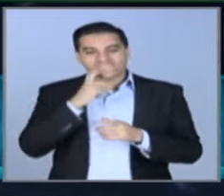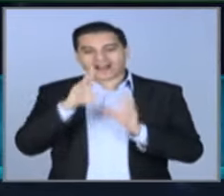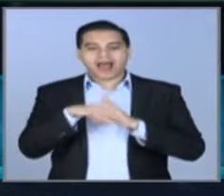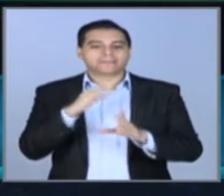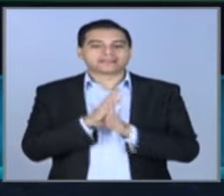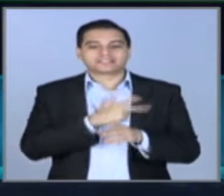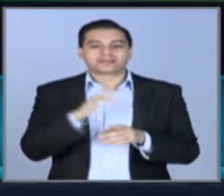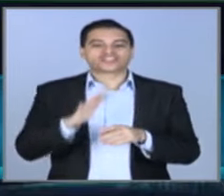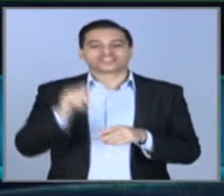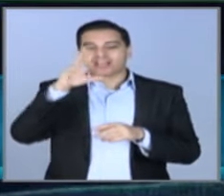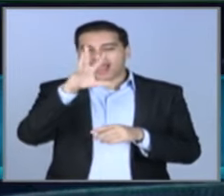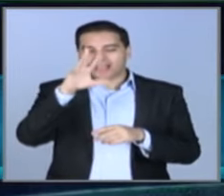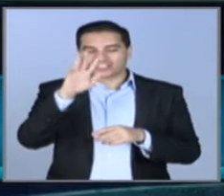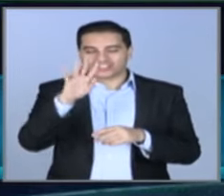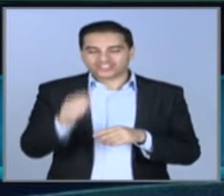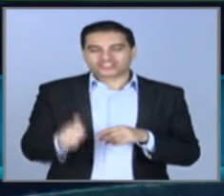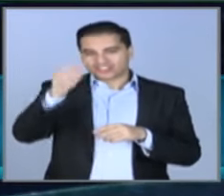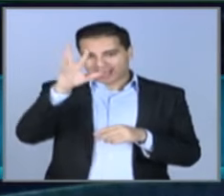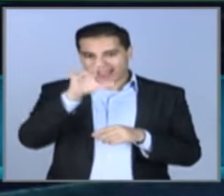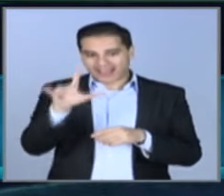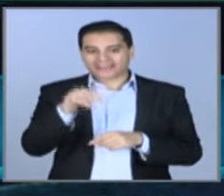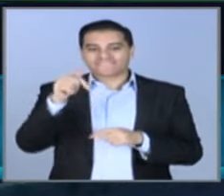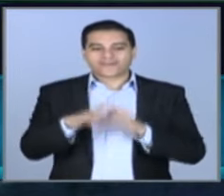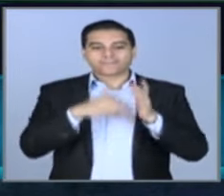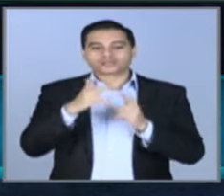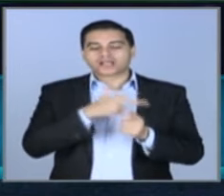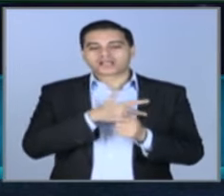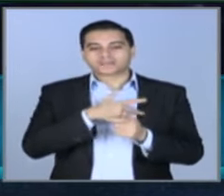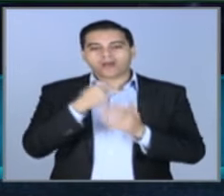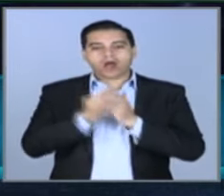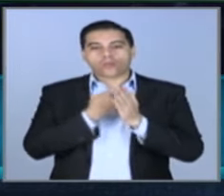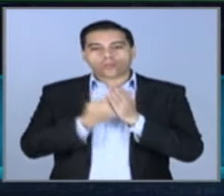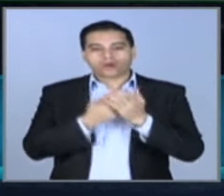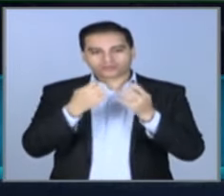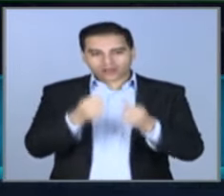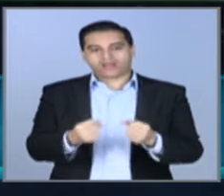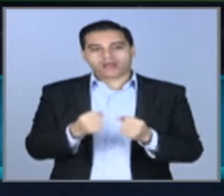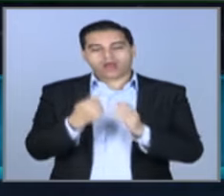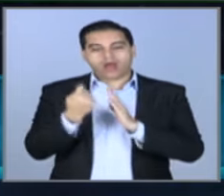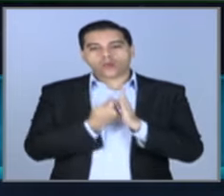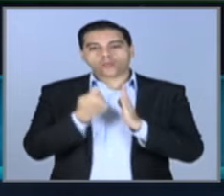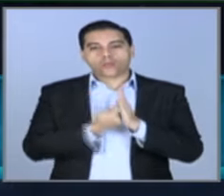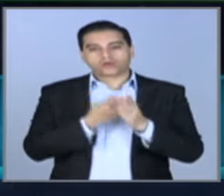فنون، من هي الفنانة التي قامت بدور شاهي في مسلسل الوصية؟